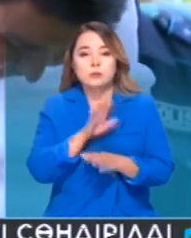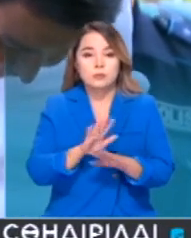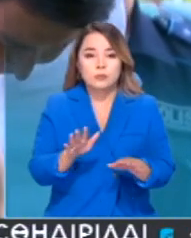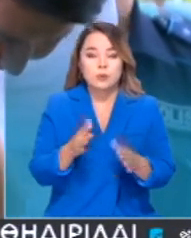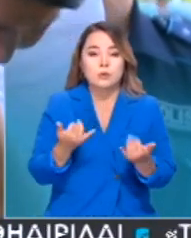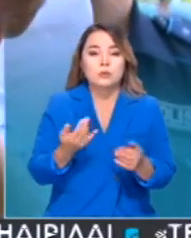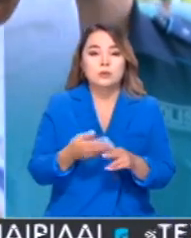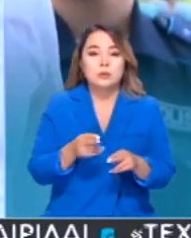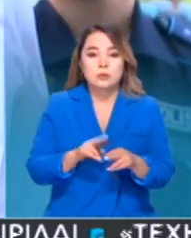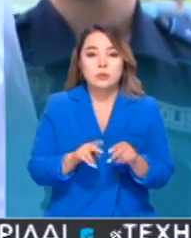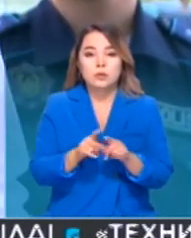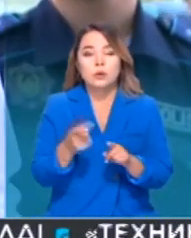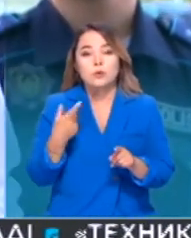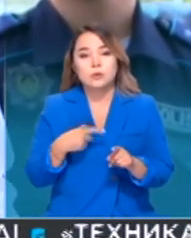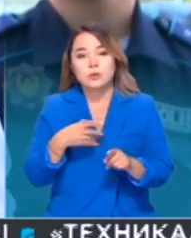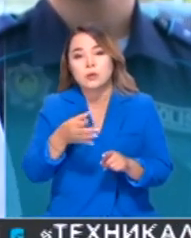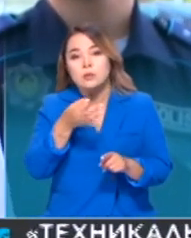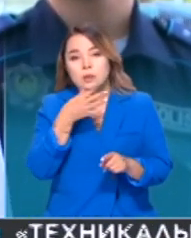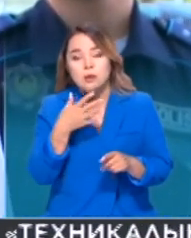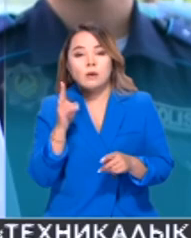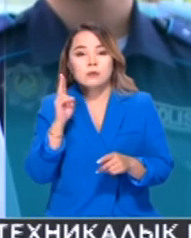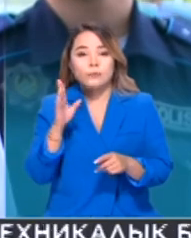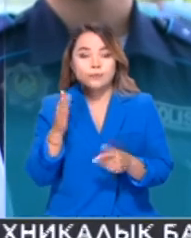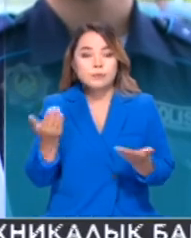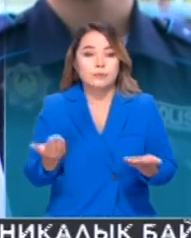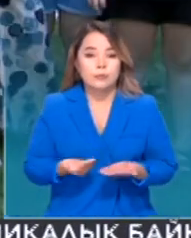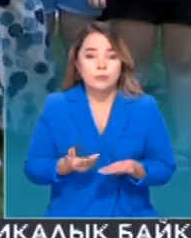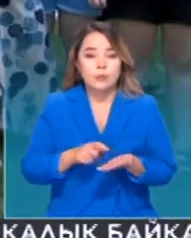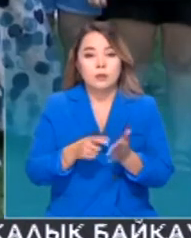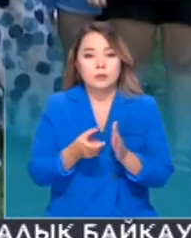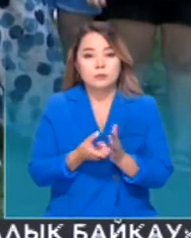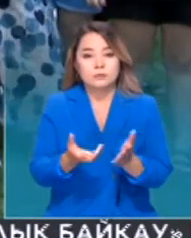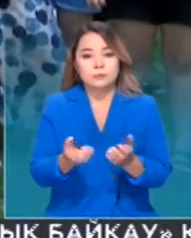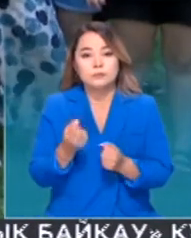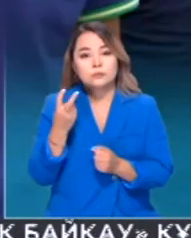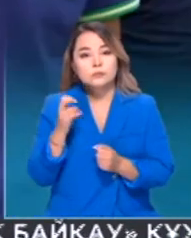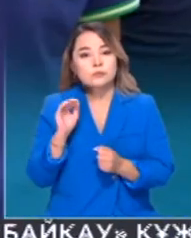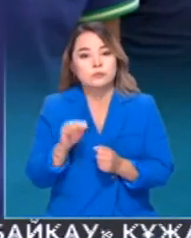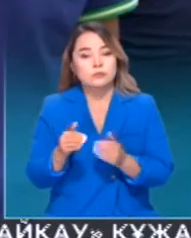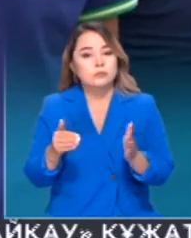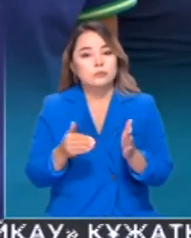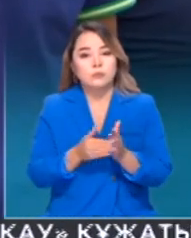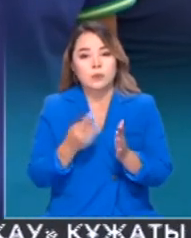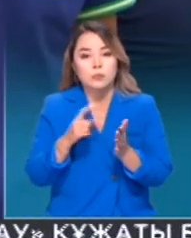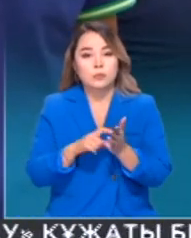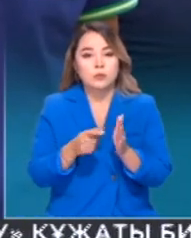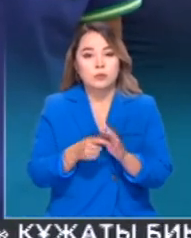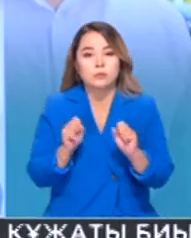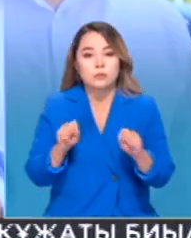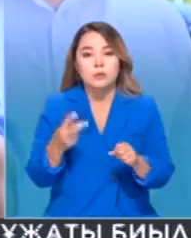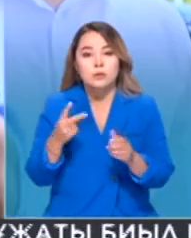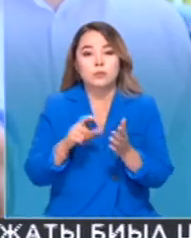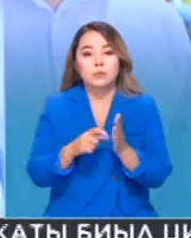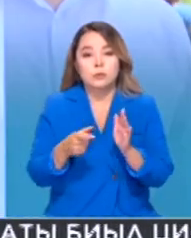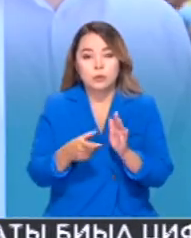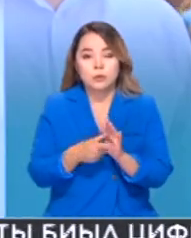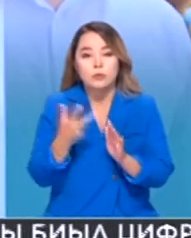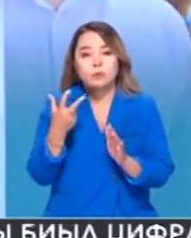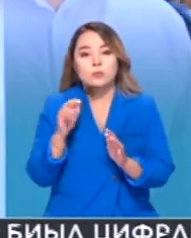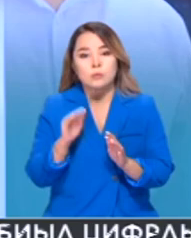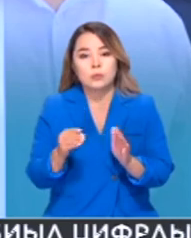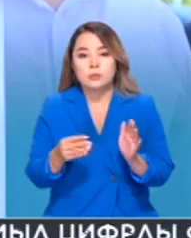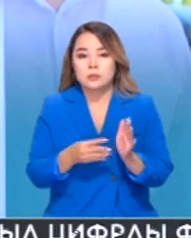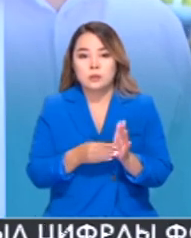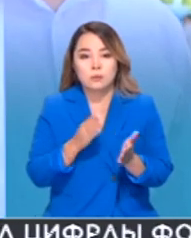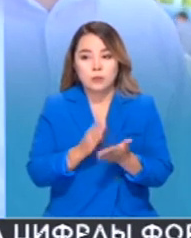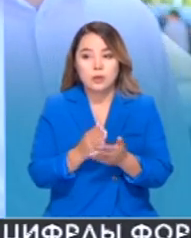мүмкін. Сондықтан өздеріңізге ұнайтын квартираны алыңыздар. Бірақ 200 мыңнан артық емес бір бөлмелеге. Екі бөлмелеге 300 мыңнан